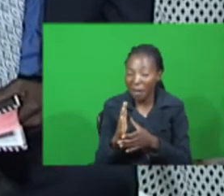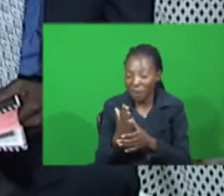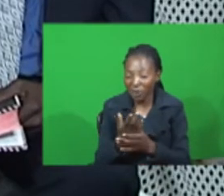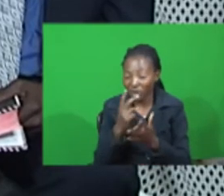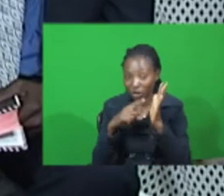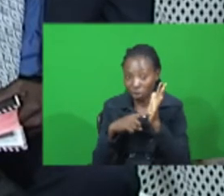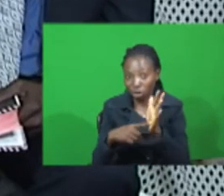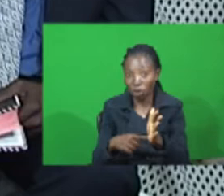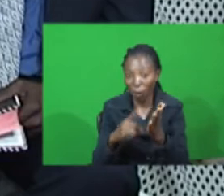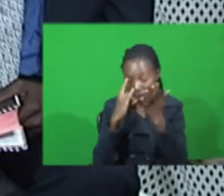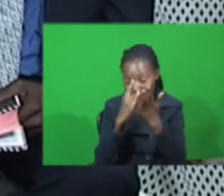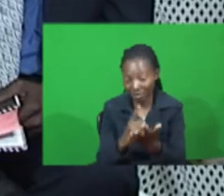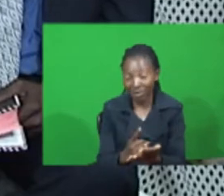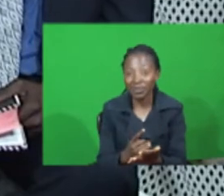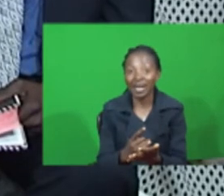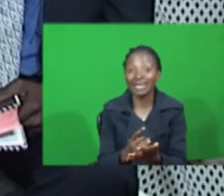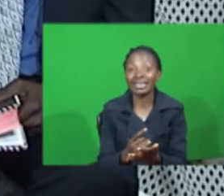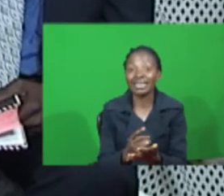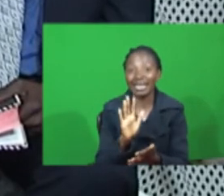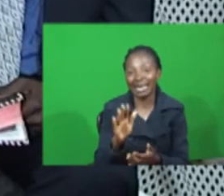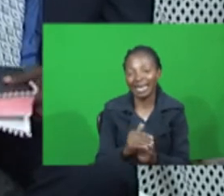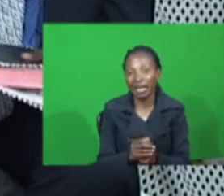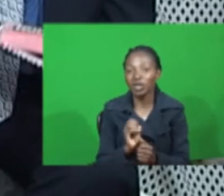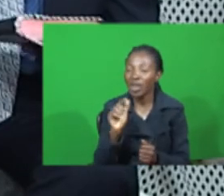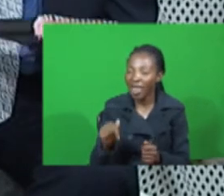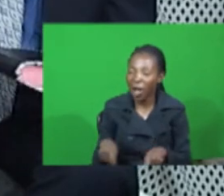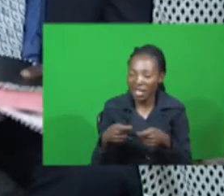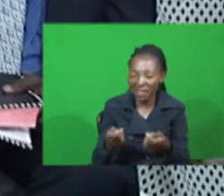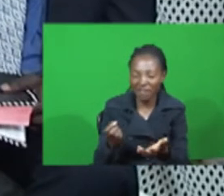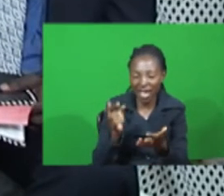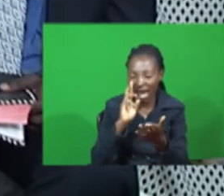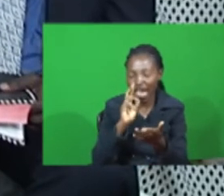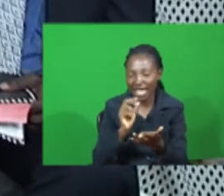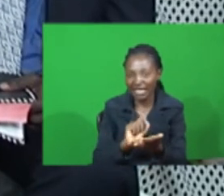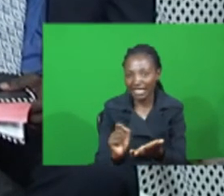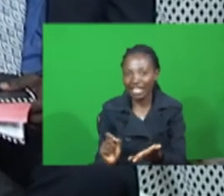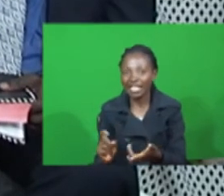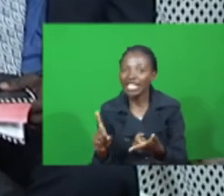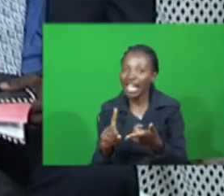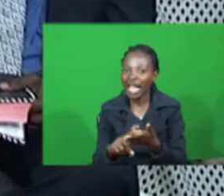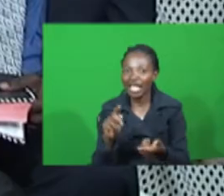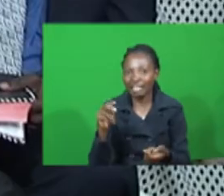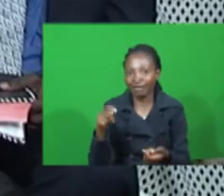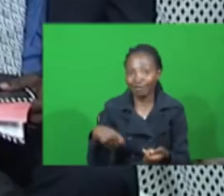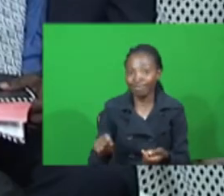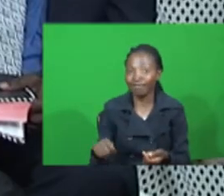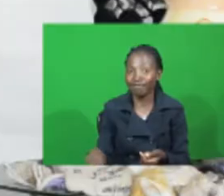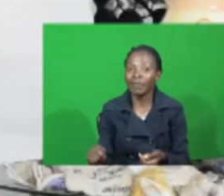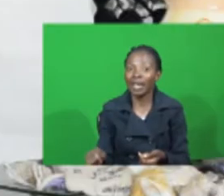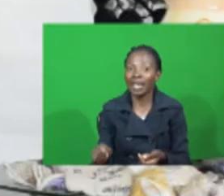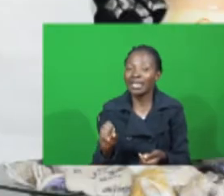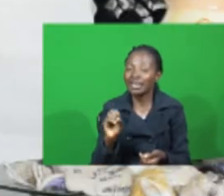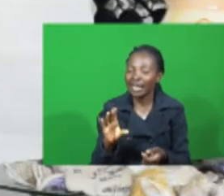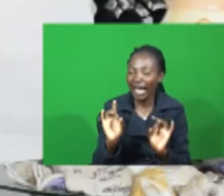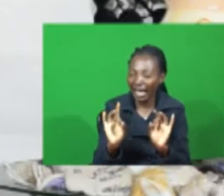chiremerera saka akasiya signature yake nechiremerera kuchifere ndobva hanzi